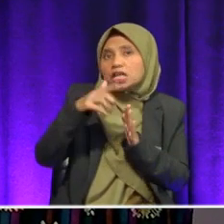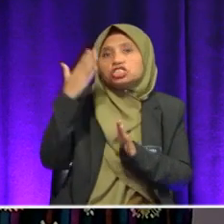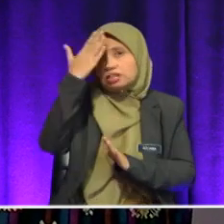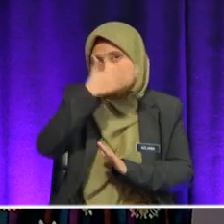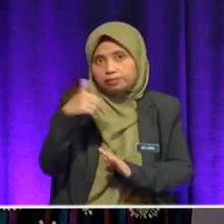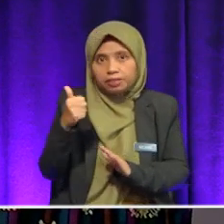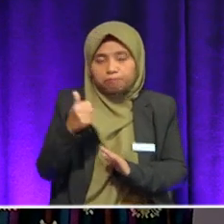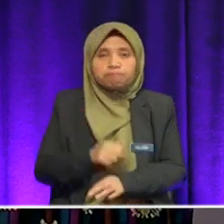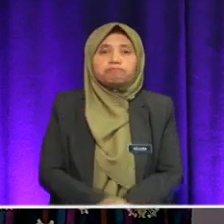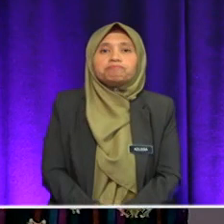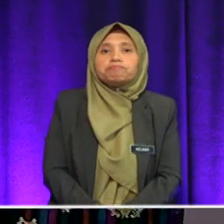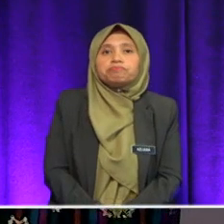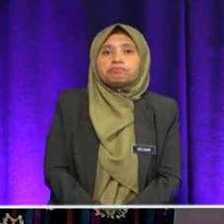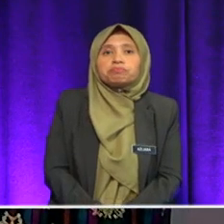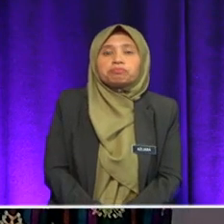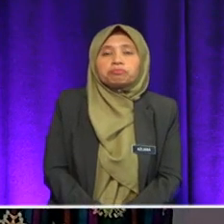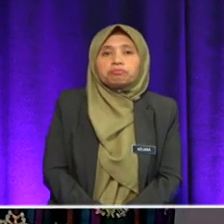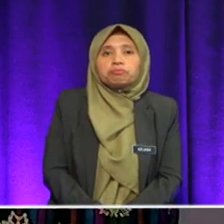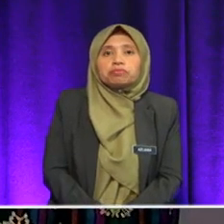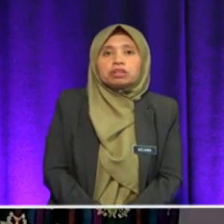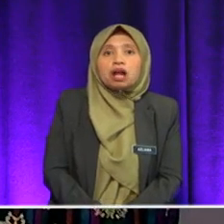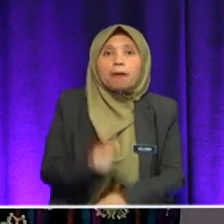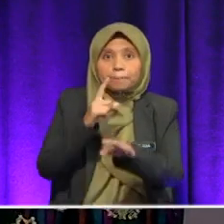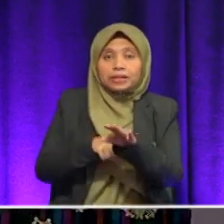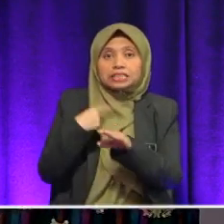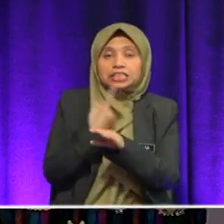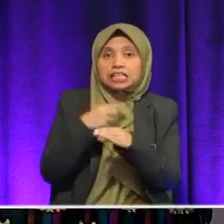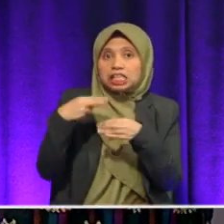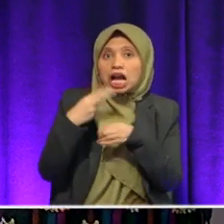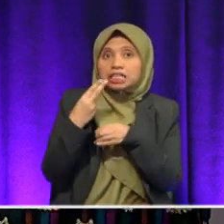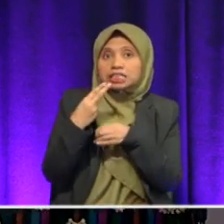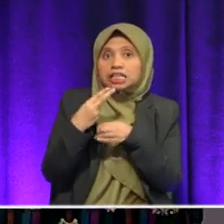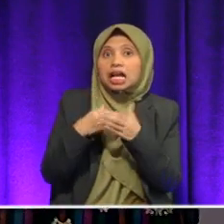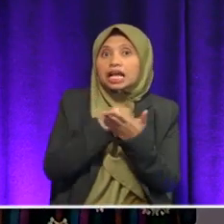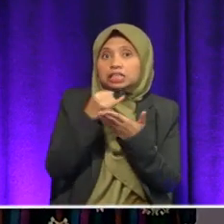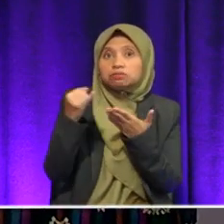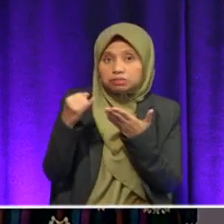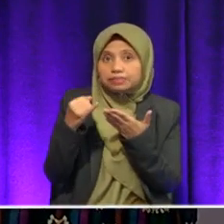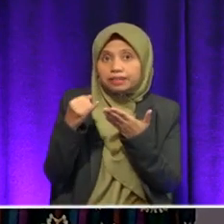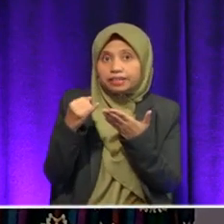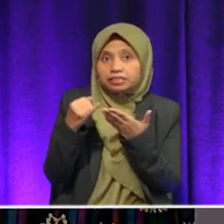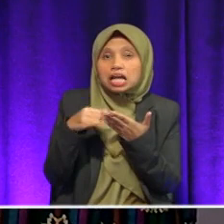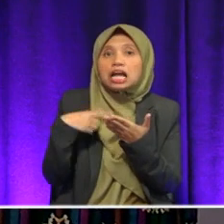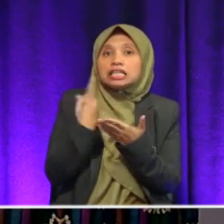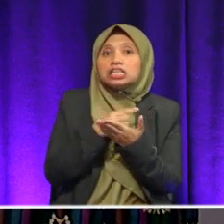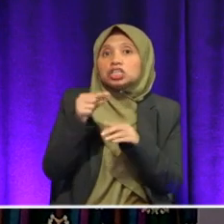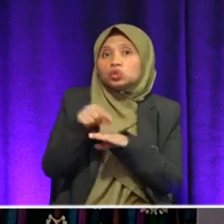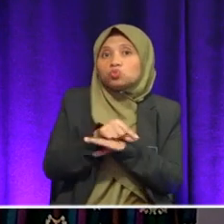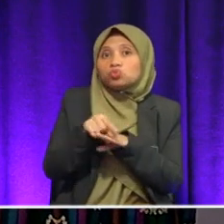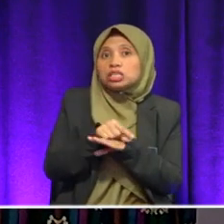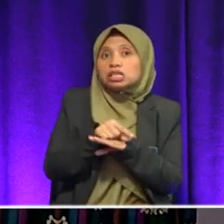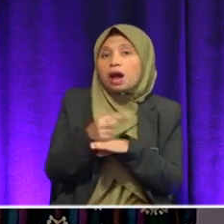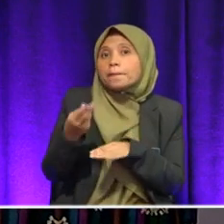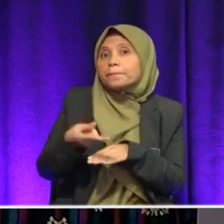seterusnya Oke sewaktu kita menghasilkan suatu ilustrasi pakaian kita menggunakan beberapa